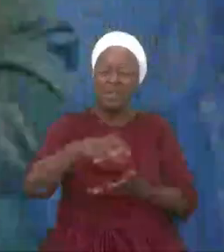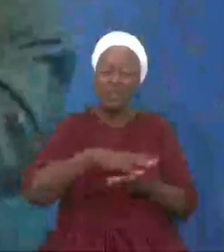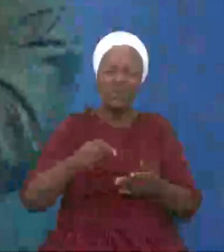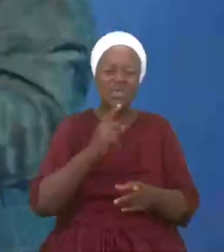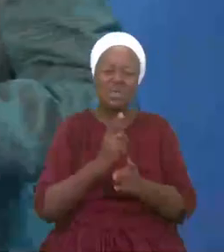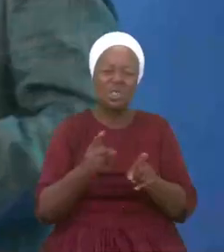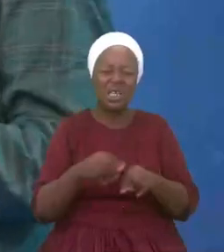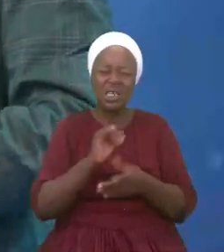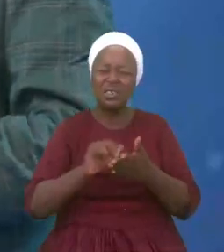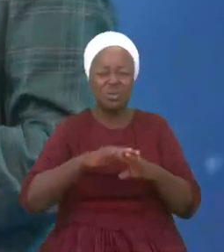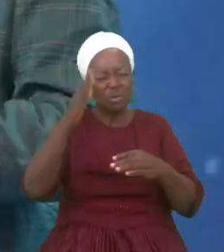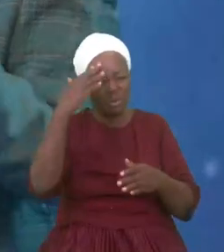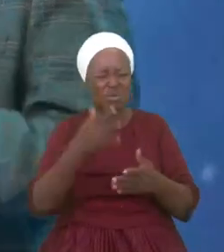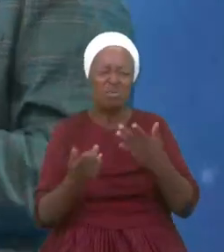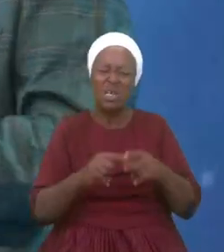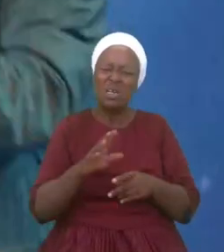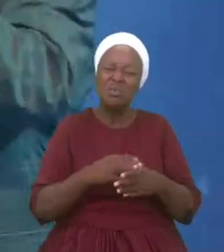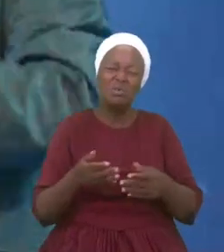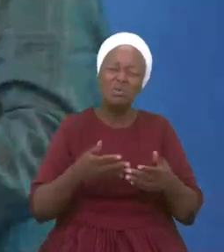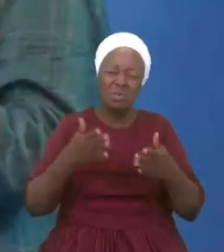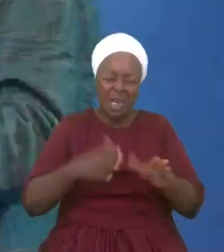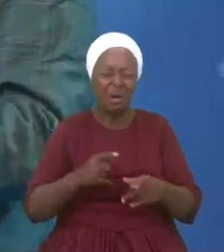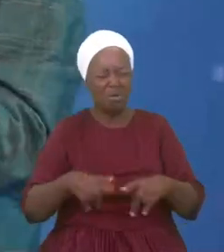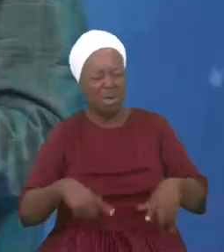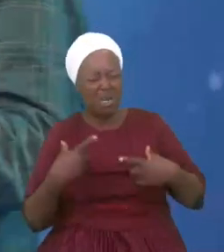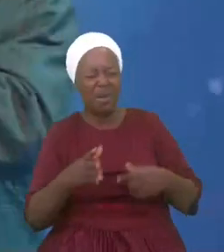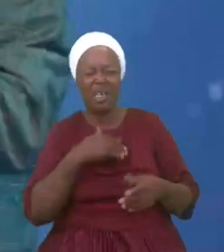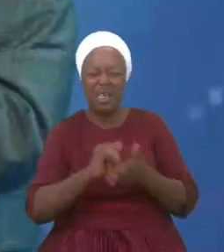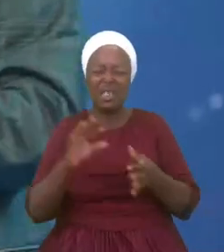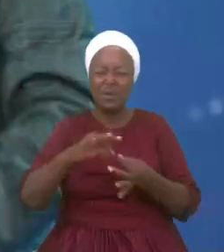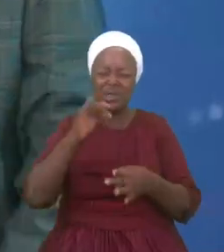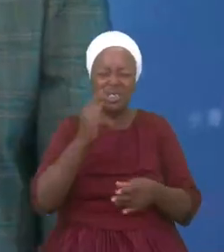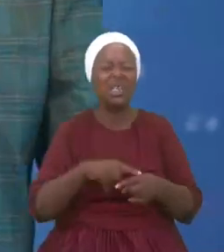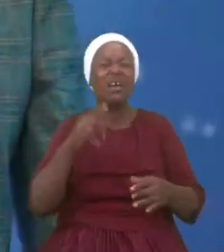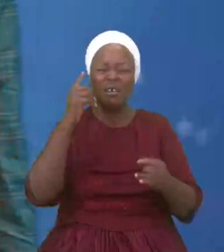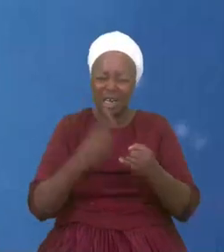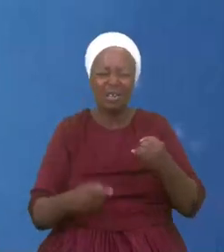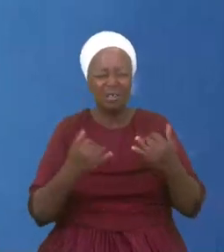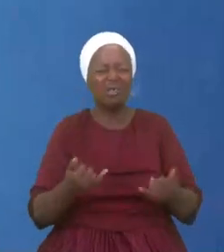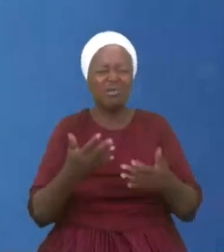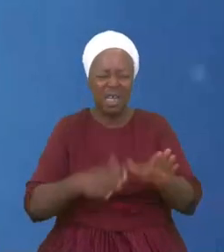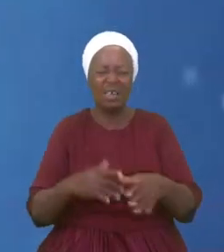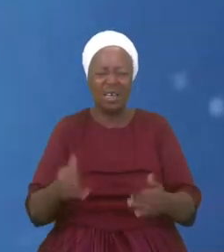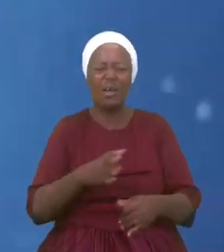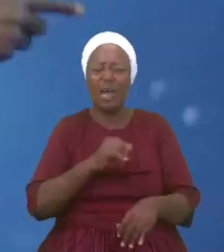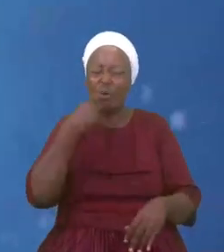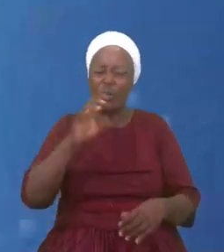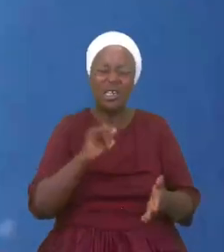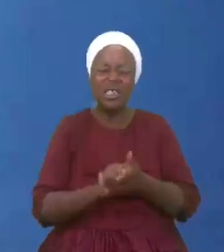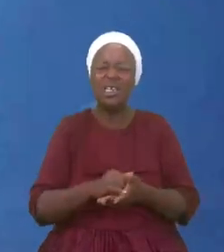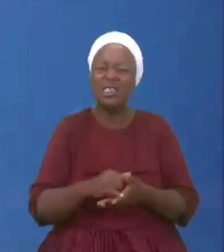dans le cerveau maintenant ceux qui sont confus comme une savent pas s'ils vont vivre ou mourir